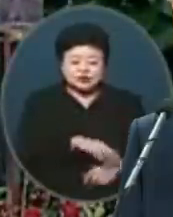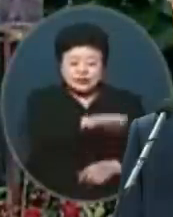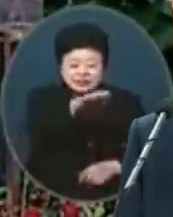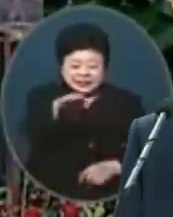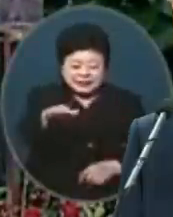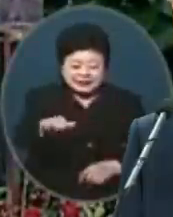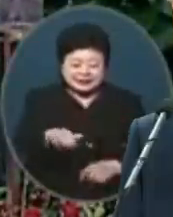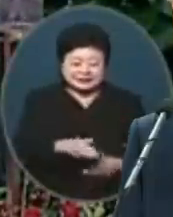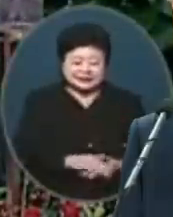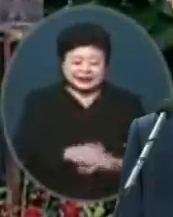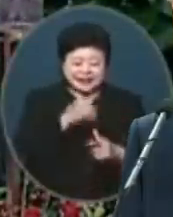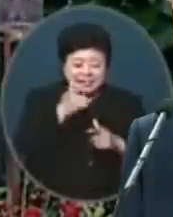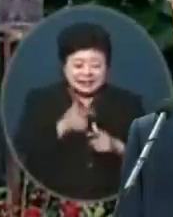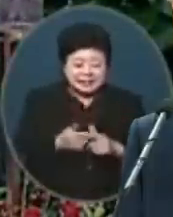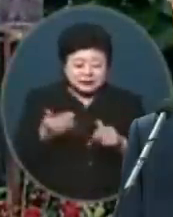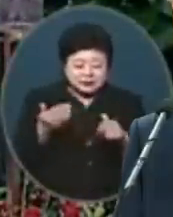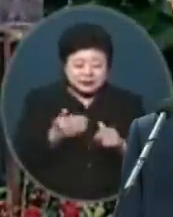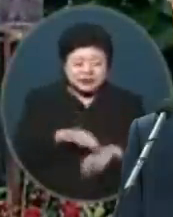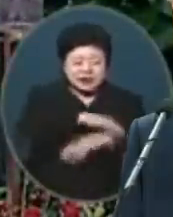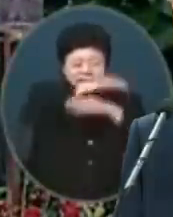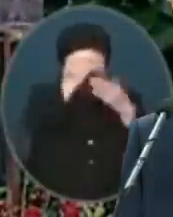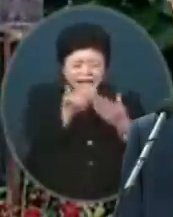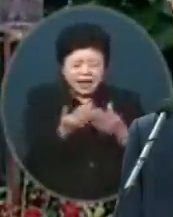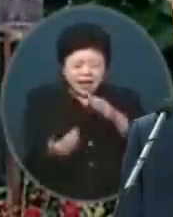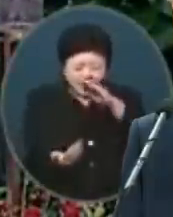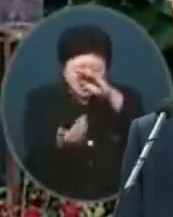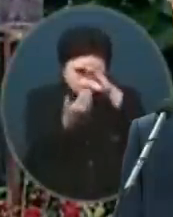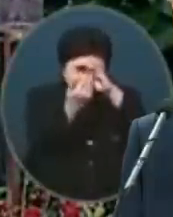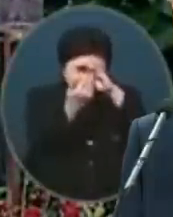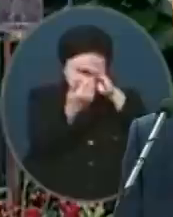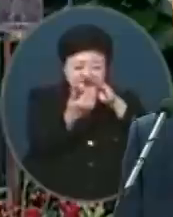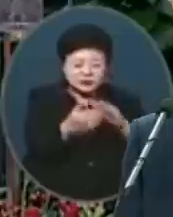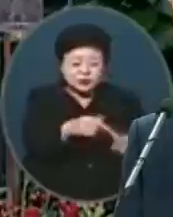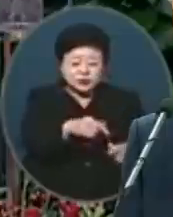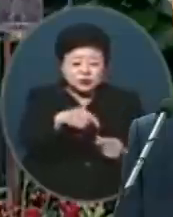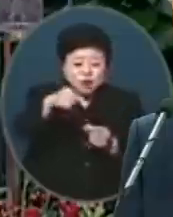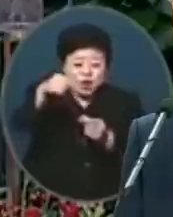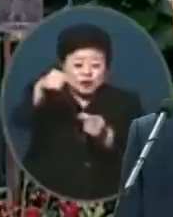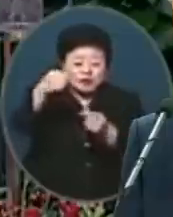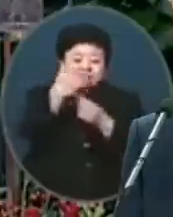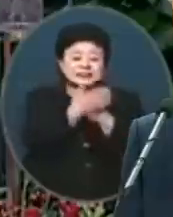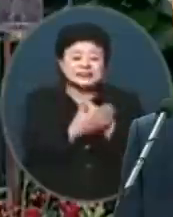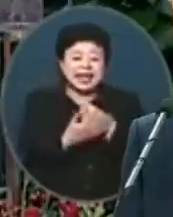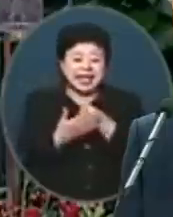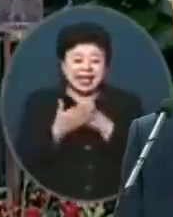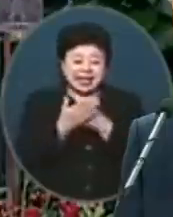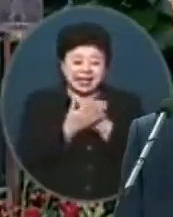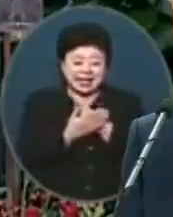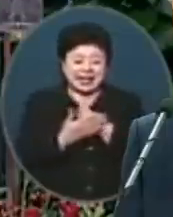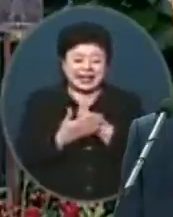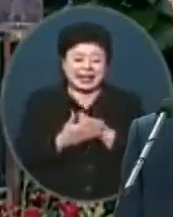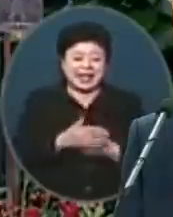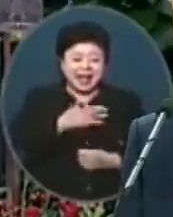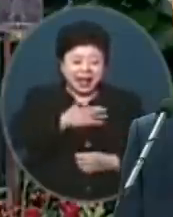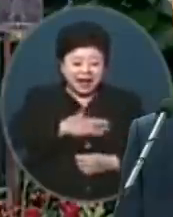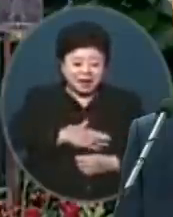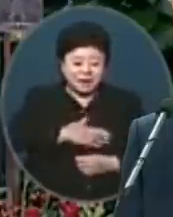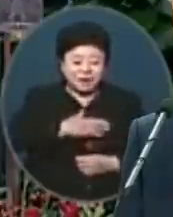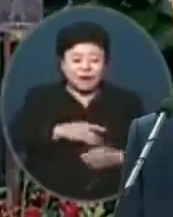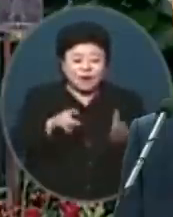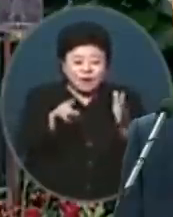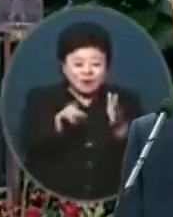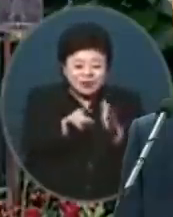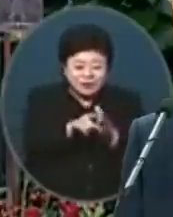우리는 예수님께서 다 이루어 놓으신 구원의 은혜를 알고